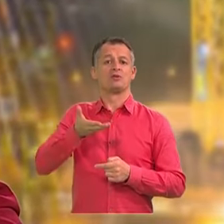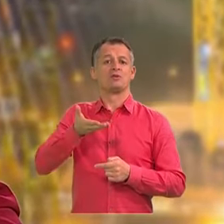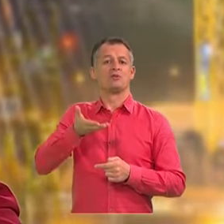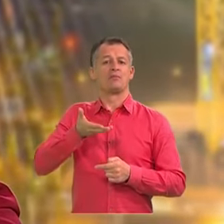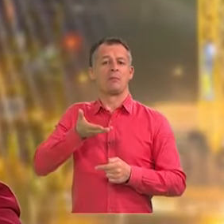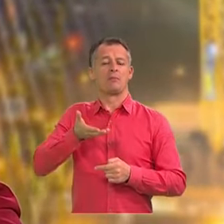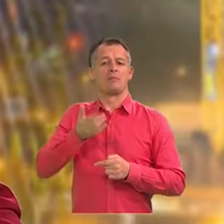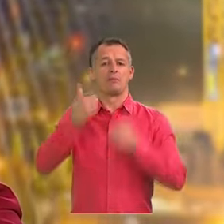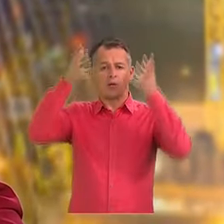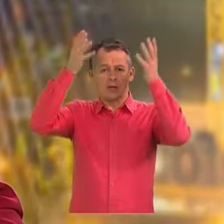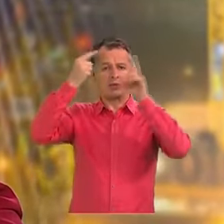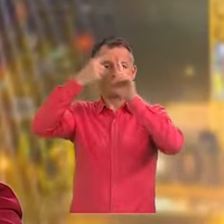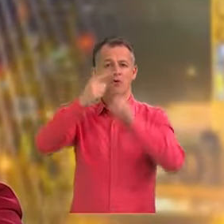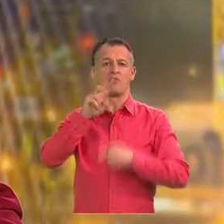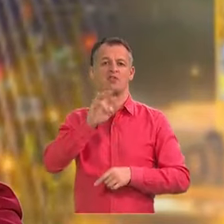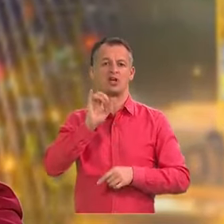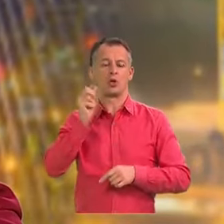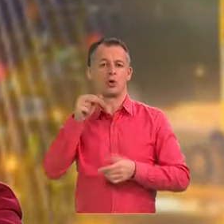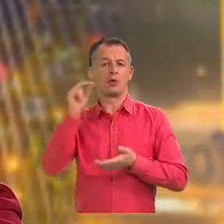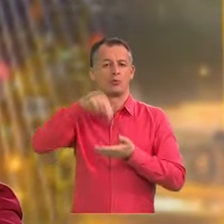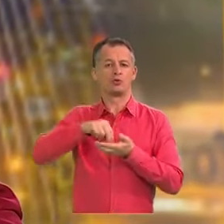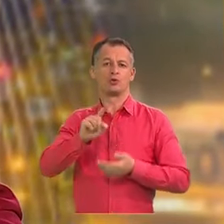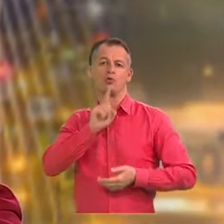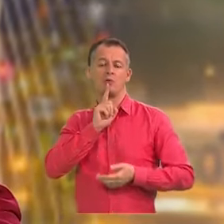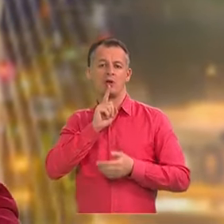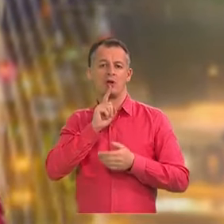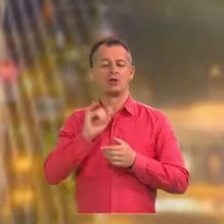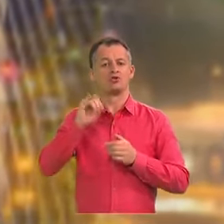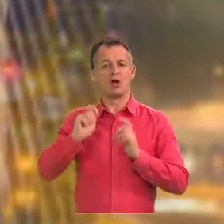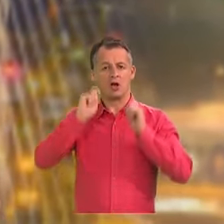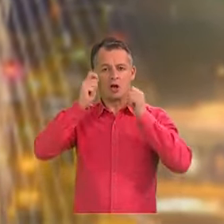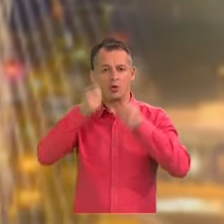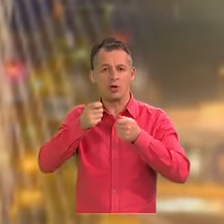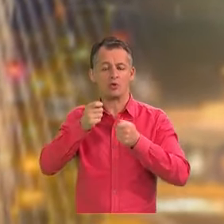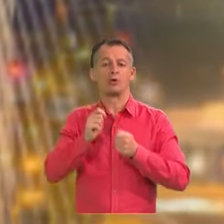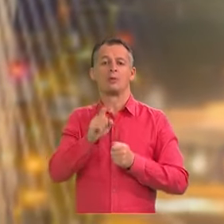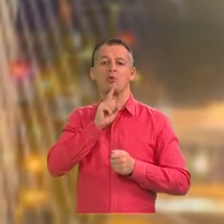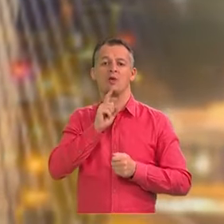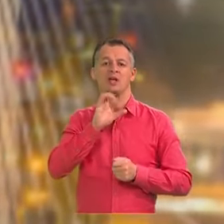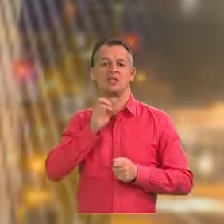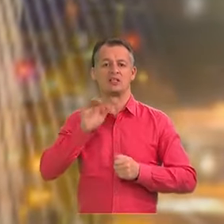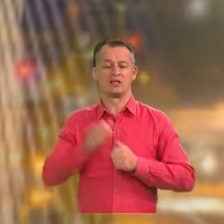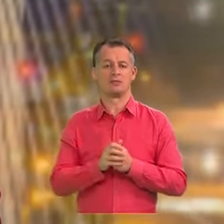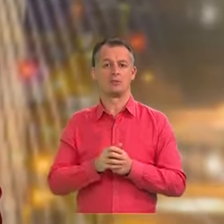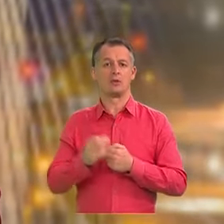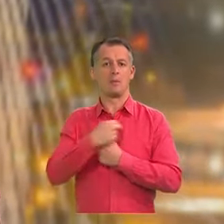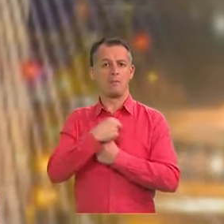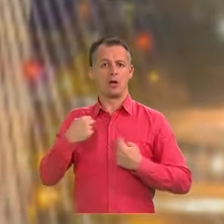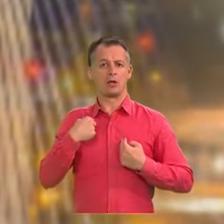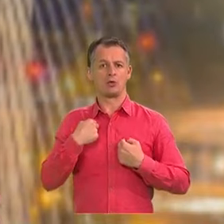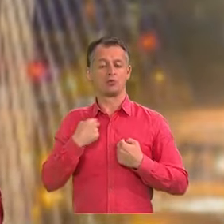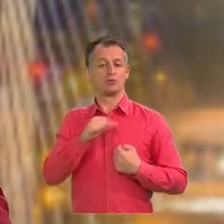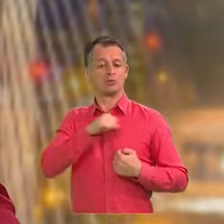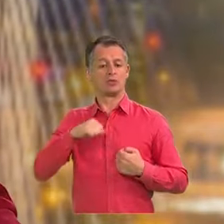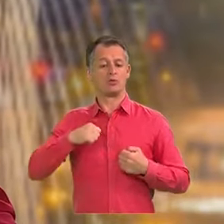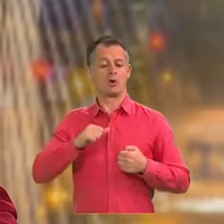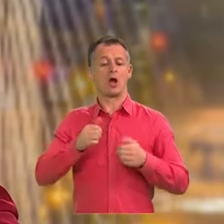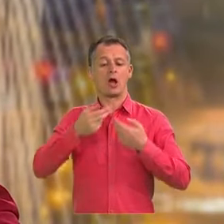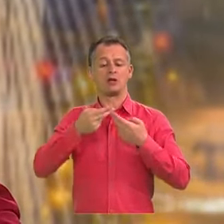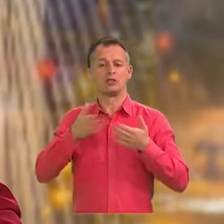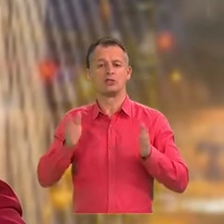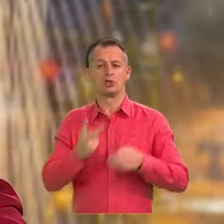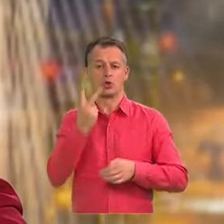în discuțiile dintre călugărul Aman și un tânăr pe nume Cristi. În acest caz, parchetul s-a autosesizat și a deschis două dosare